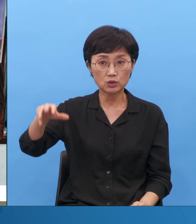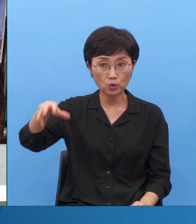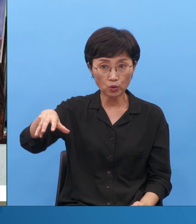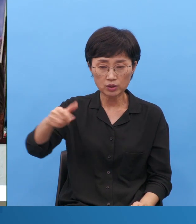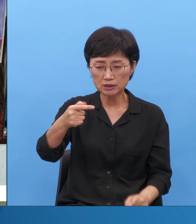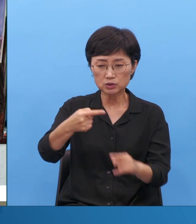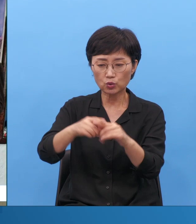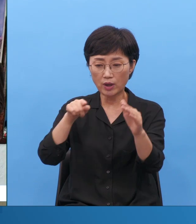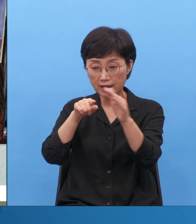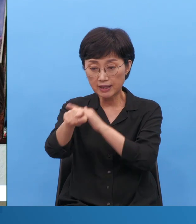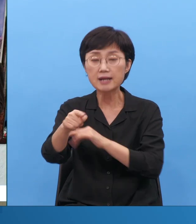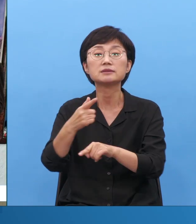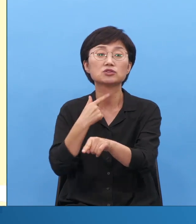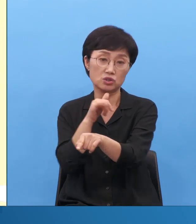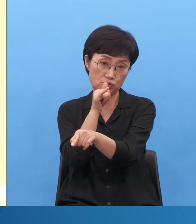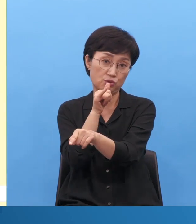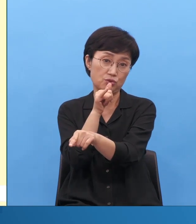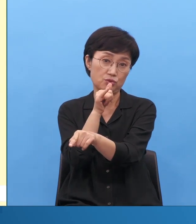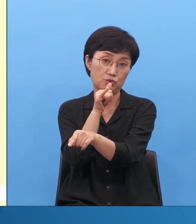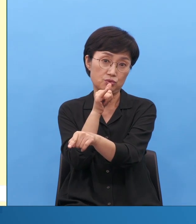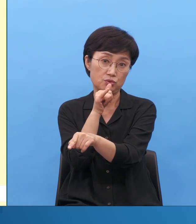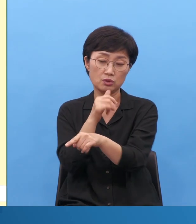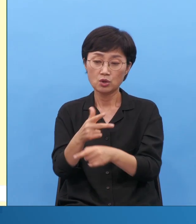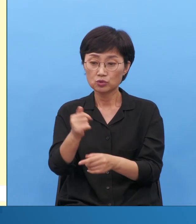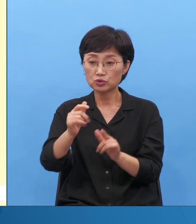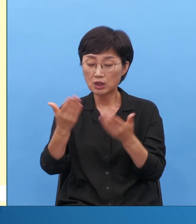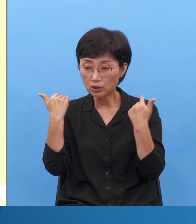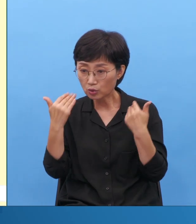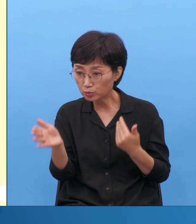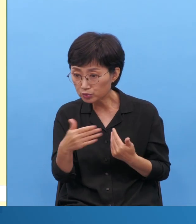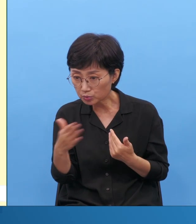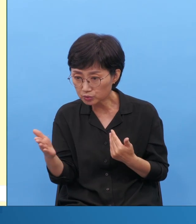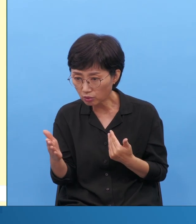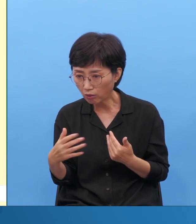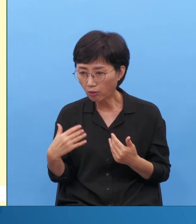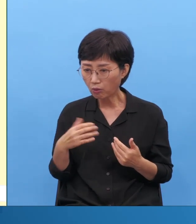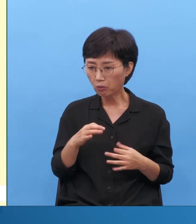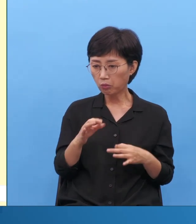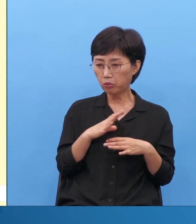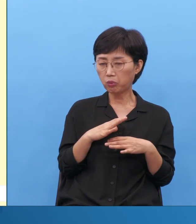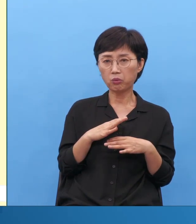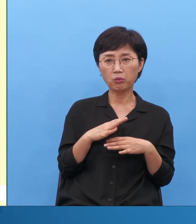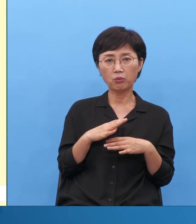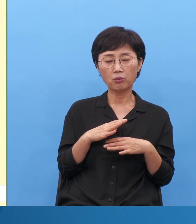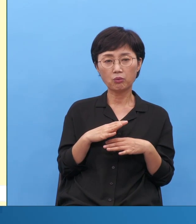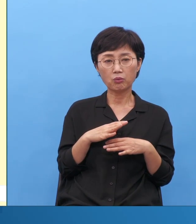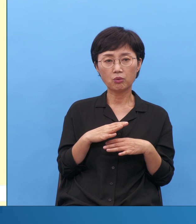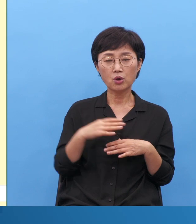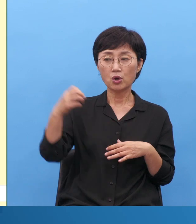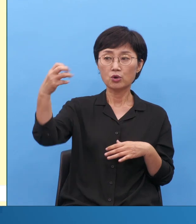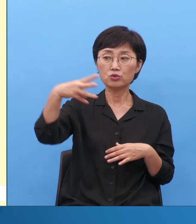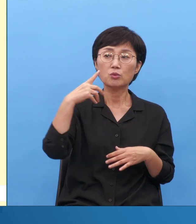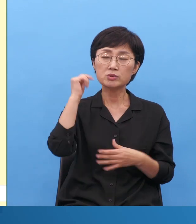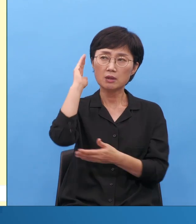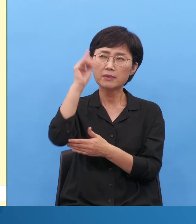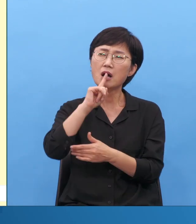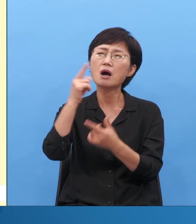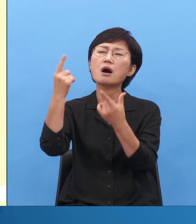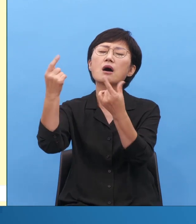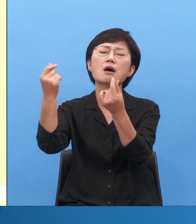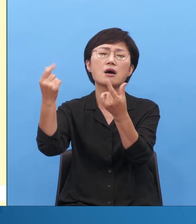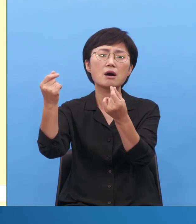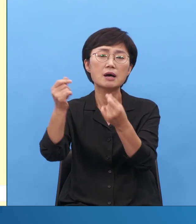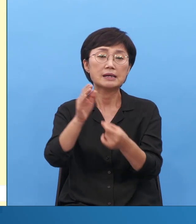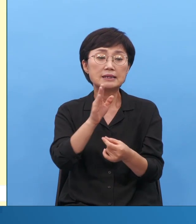방문해 예배드렸었는데 주일학교가 없어서 놀랐어. 류광수 목사님 말씀처럼